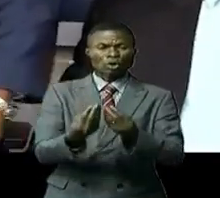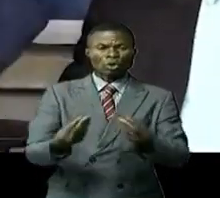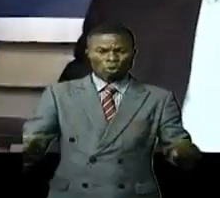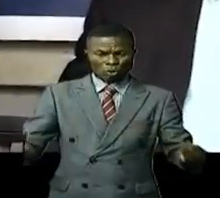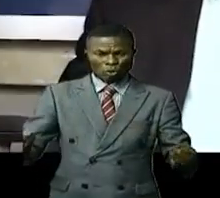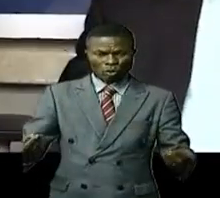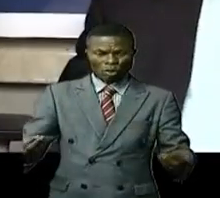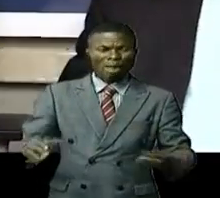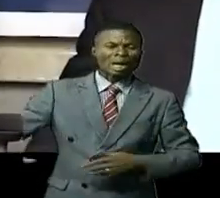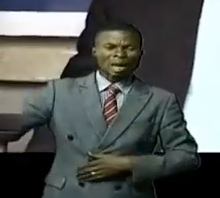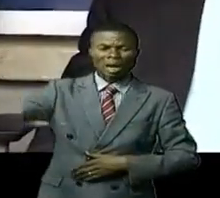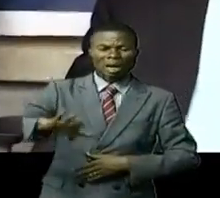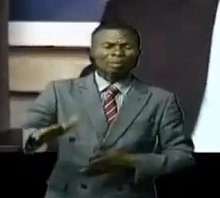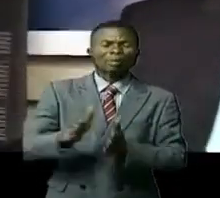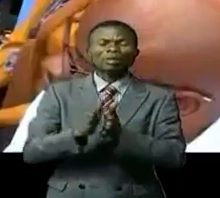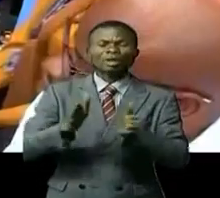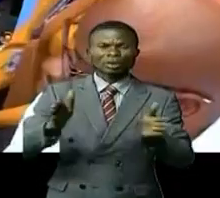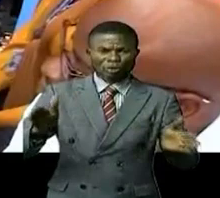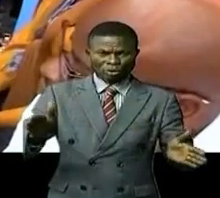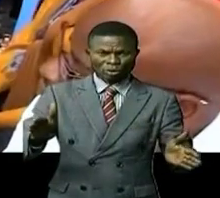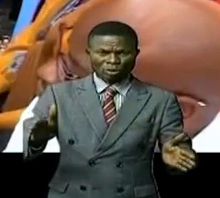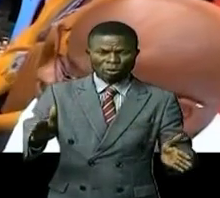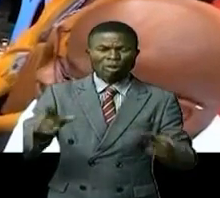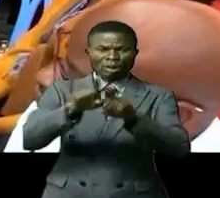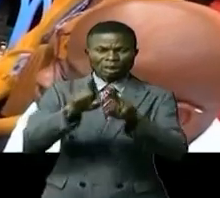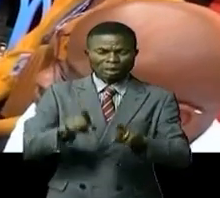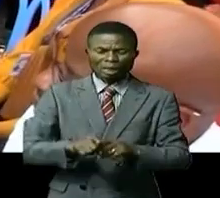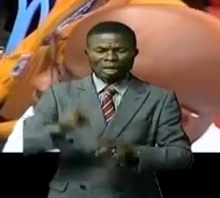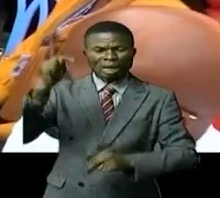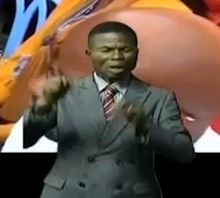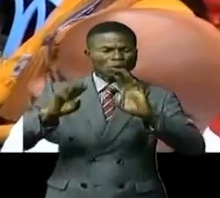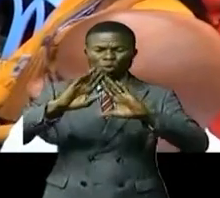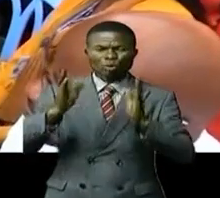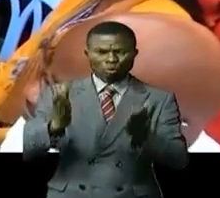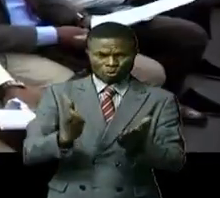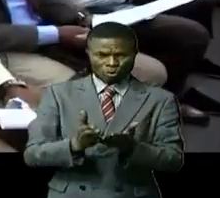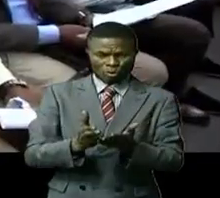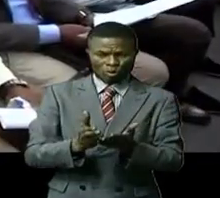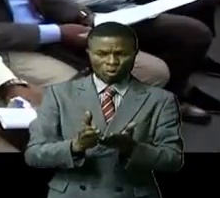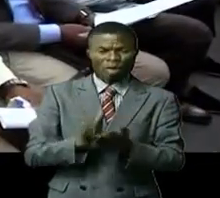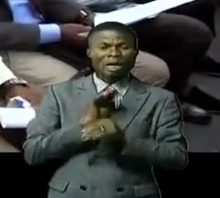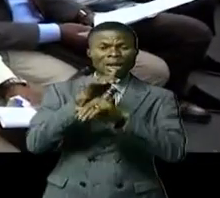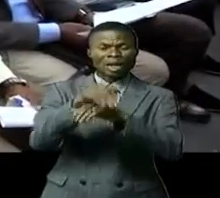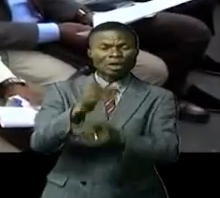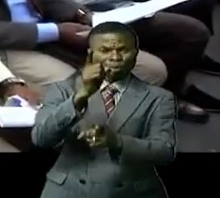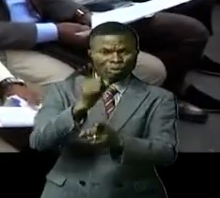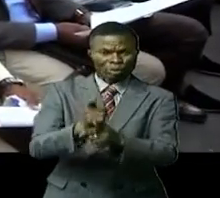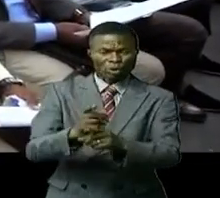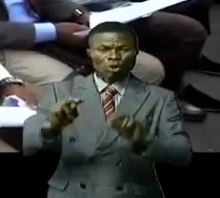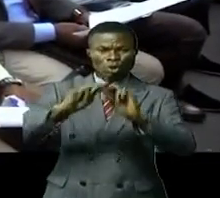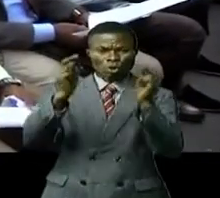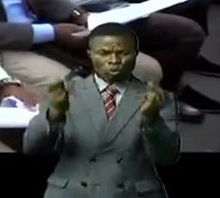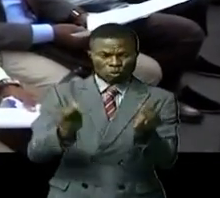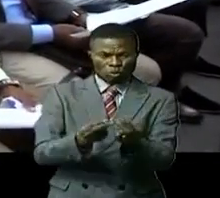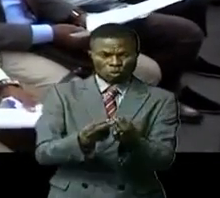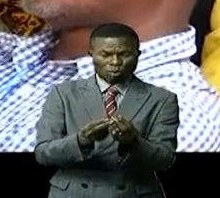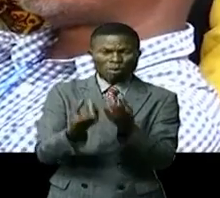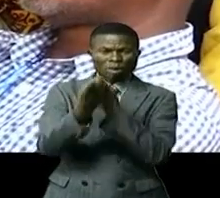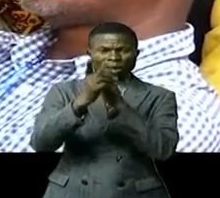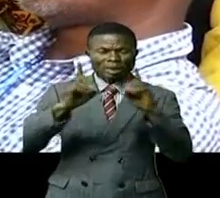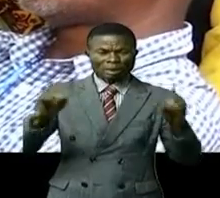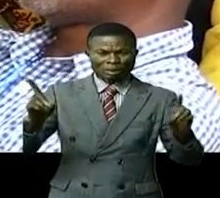toute l'étendue du territoire national et à tous les niveaux. C'est cela l'engagement du Rassemblement des démocrates